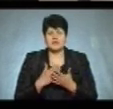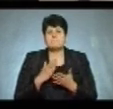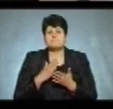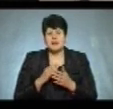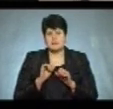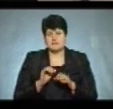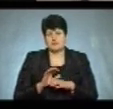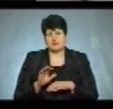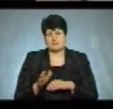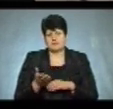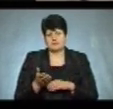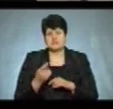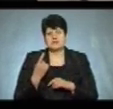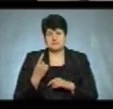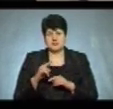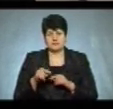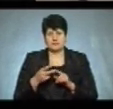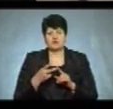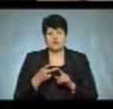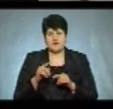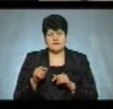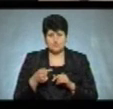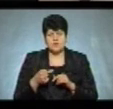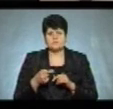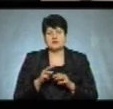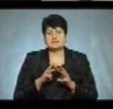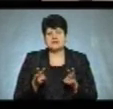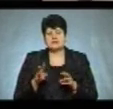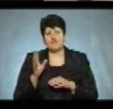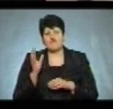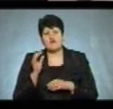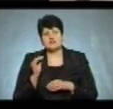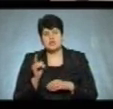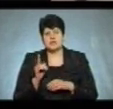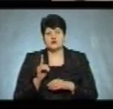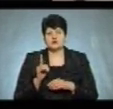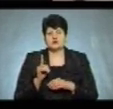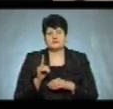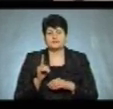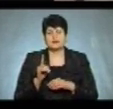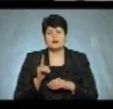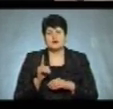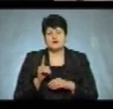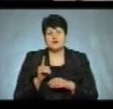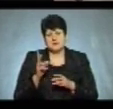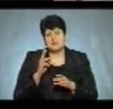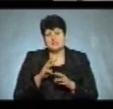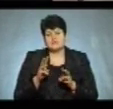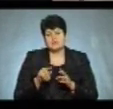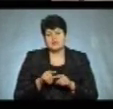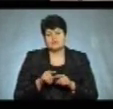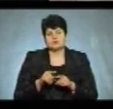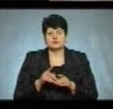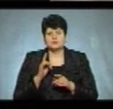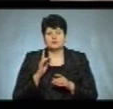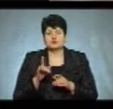їх направляти. Це перша вимога. Друга вимога. Міністерство вважає, що це Держаудитслужба вважала, і міністерство також дотримується цієї думки,